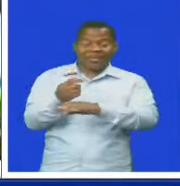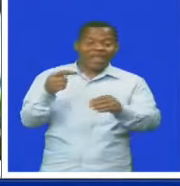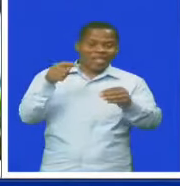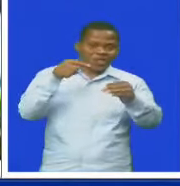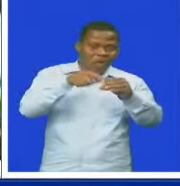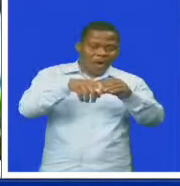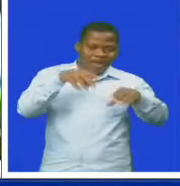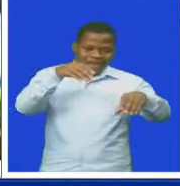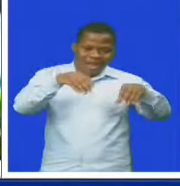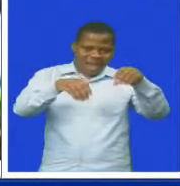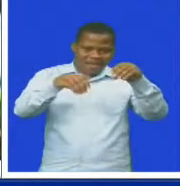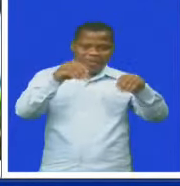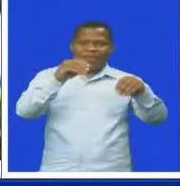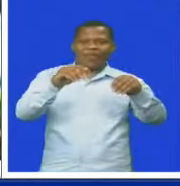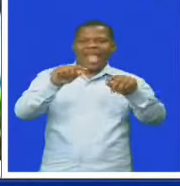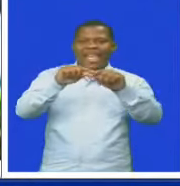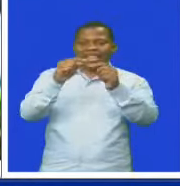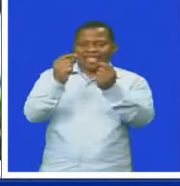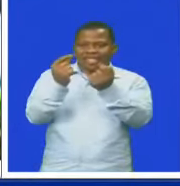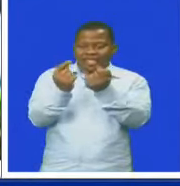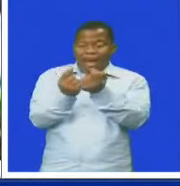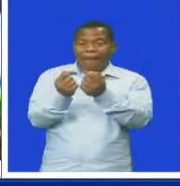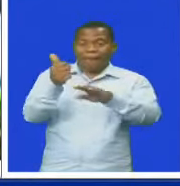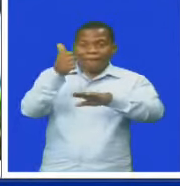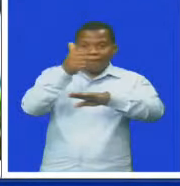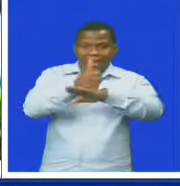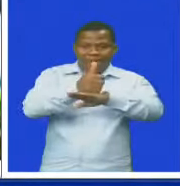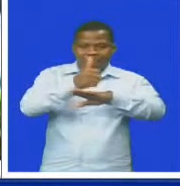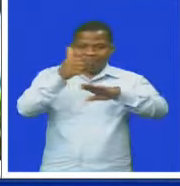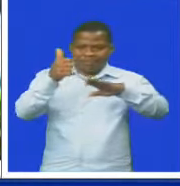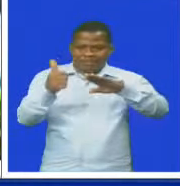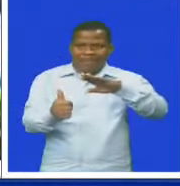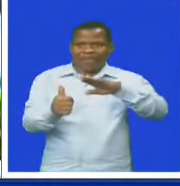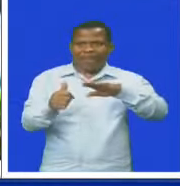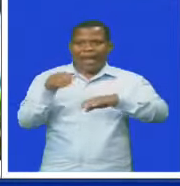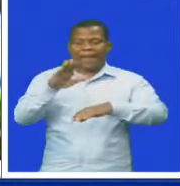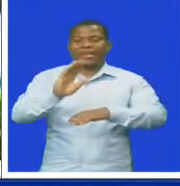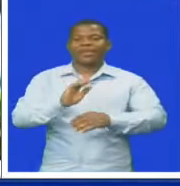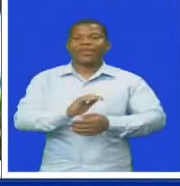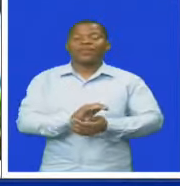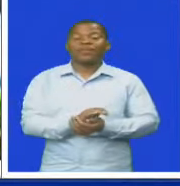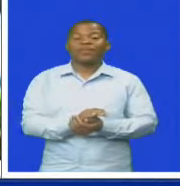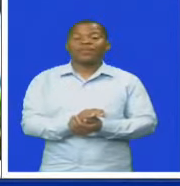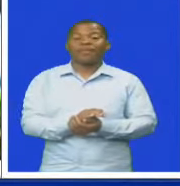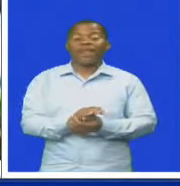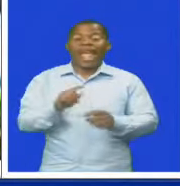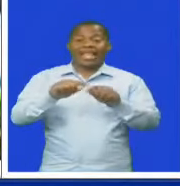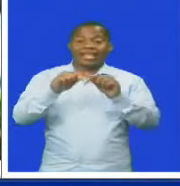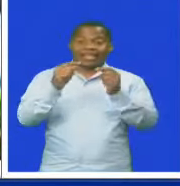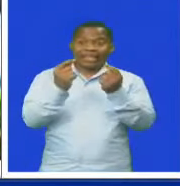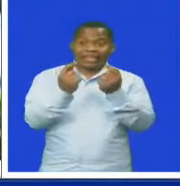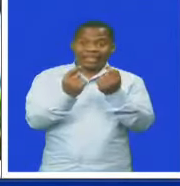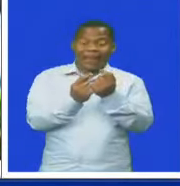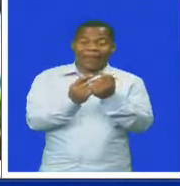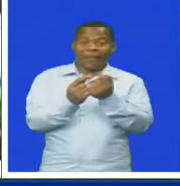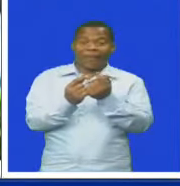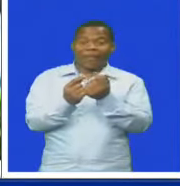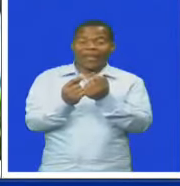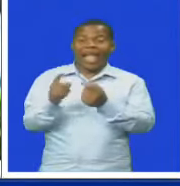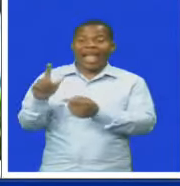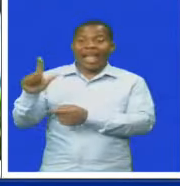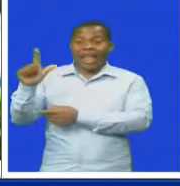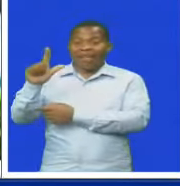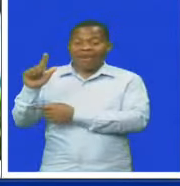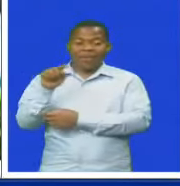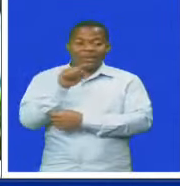ye-English Premiership emacembu lamakhulu lokuyiLiverpool kanye neManchester City adlale ngokulingana ngeligoli linye